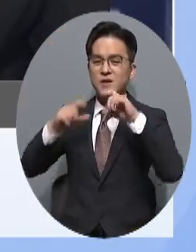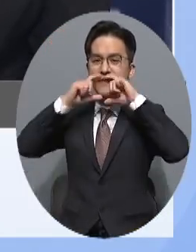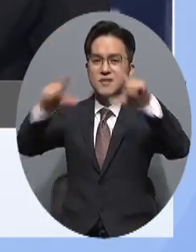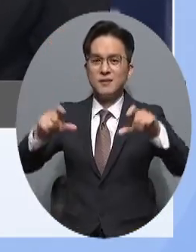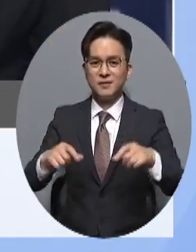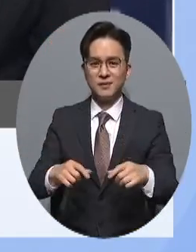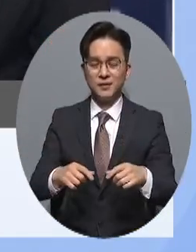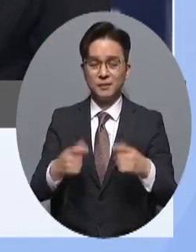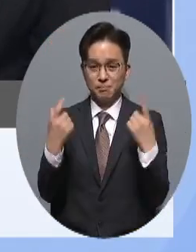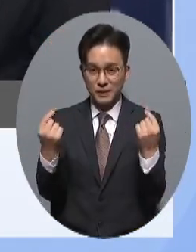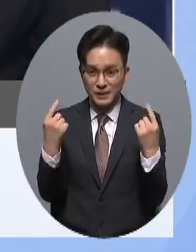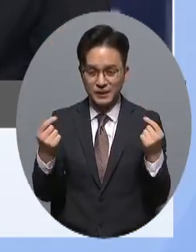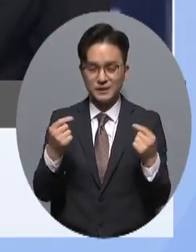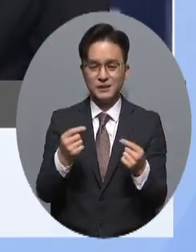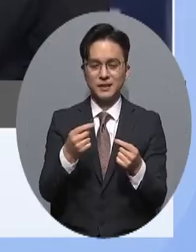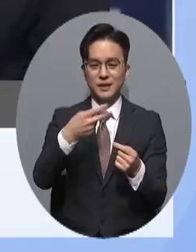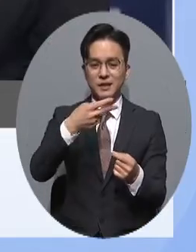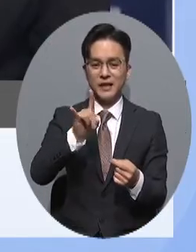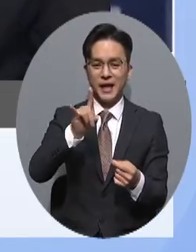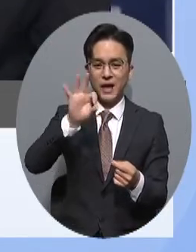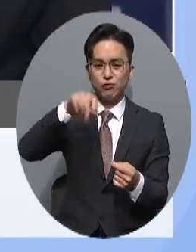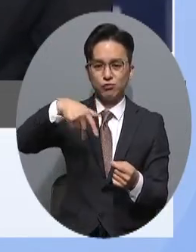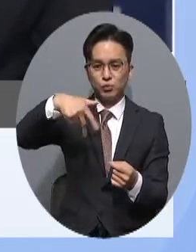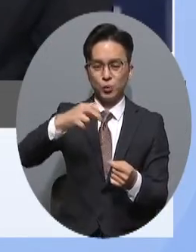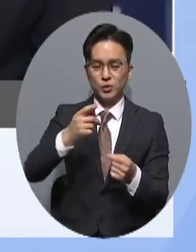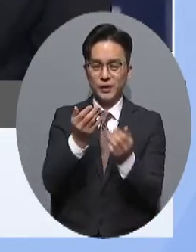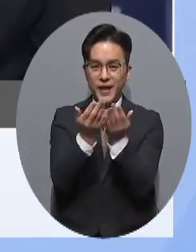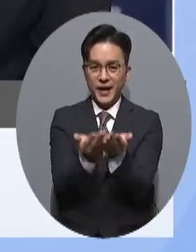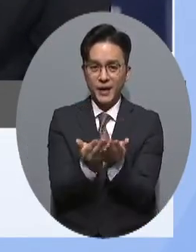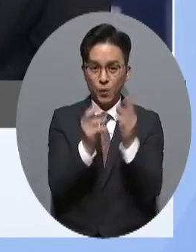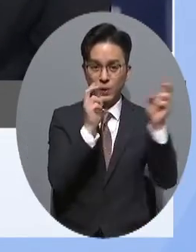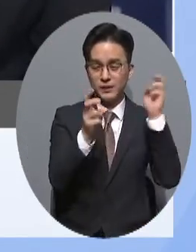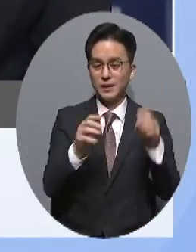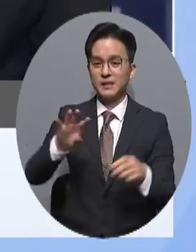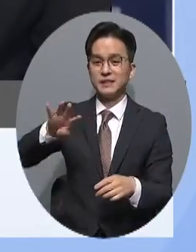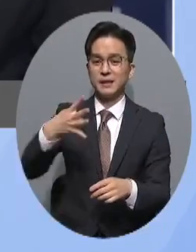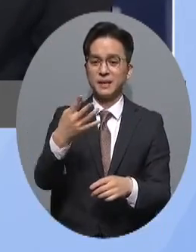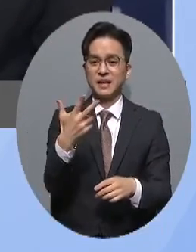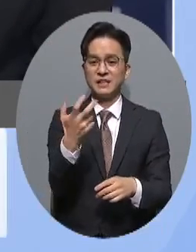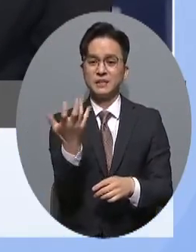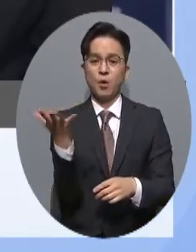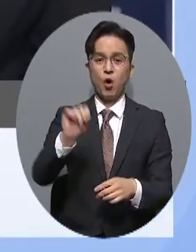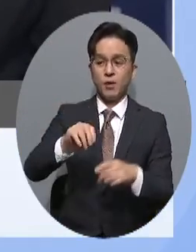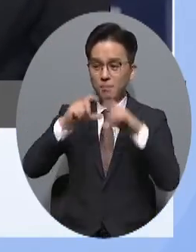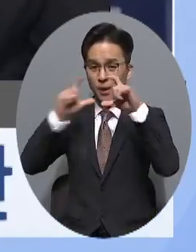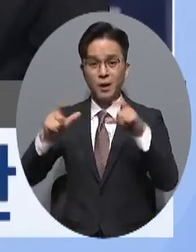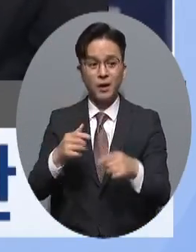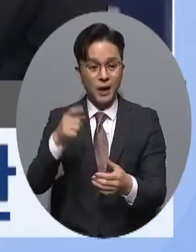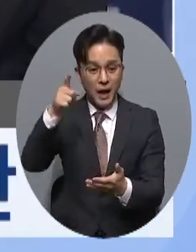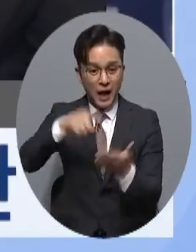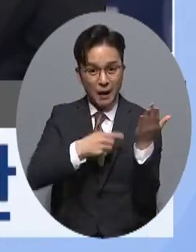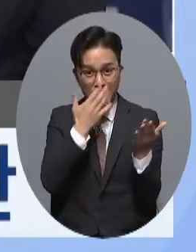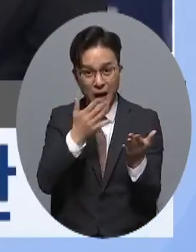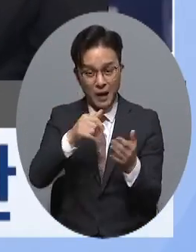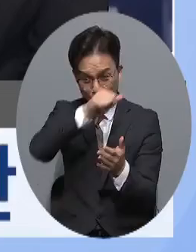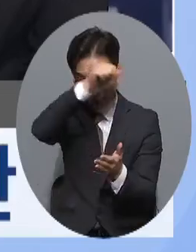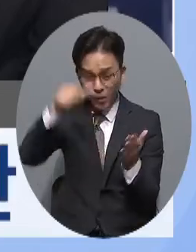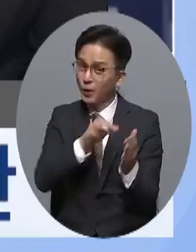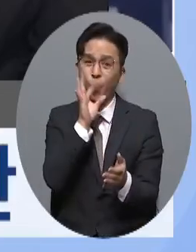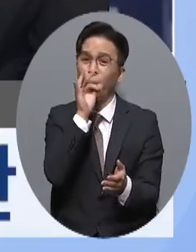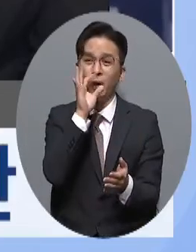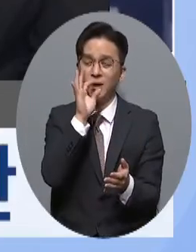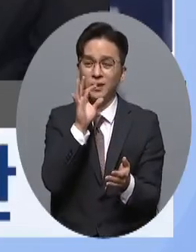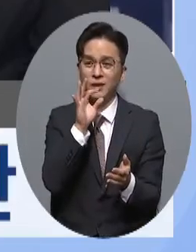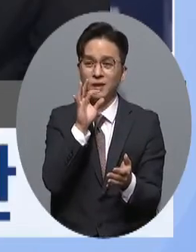하청업체 근로자들은 파업을 하지 말라는 말입니다 그렇다면 여기서 하나의 좀 합의점을 사회적으로 도출해내는게 문제인